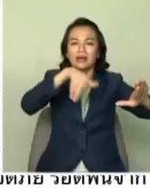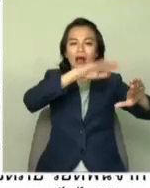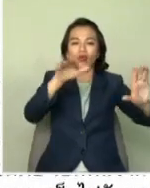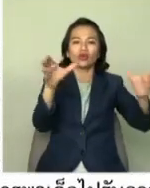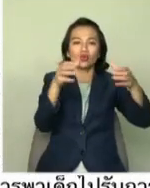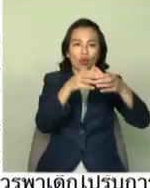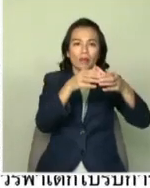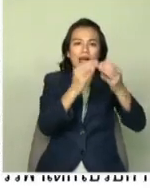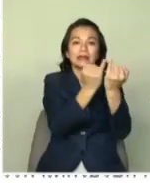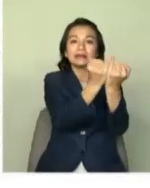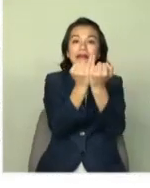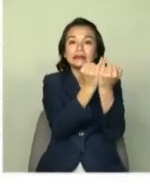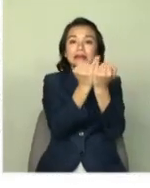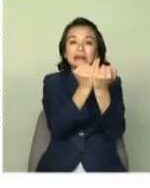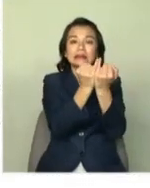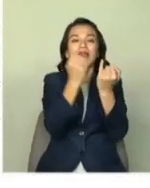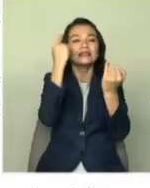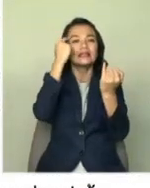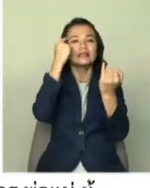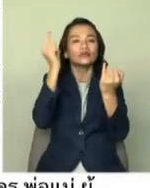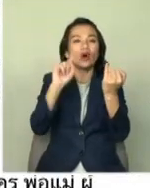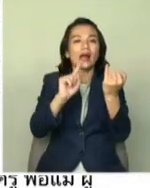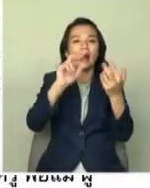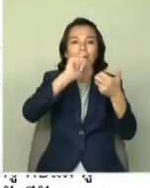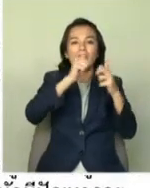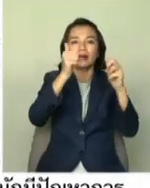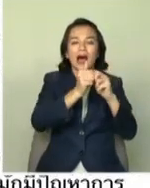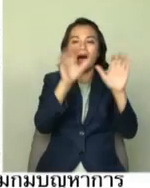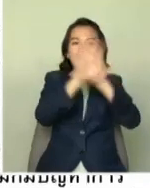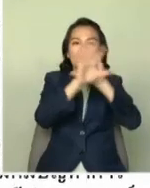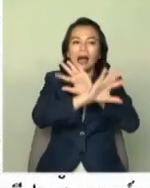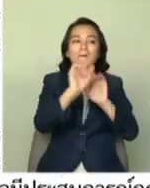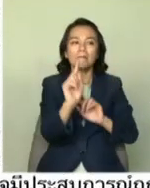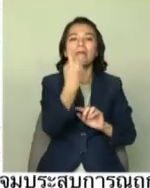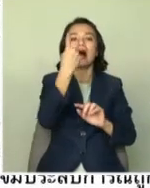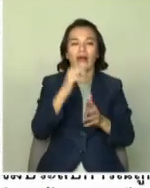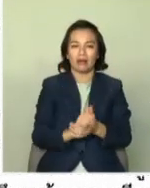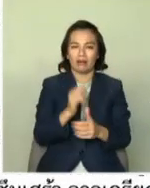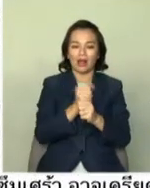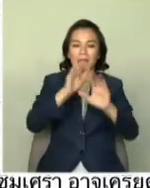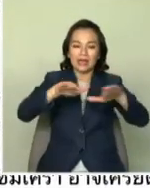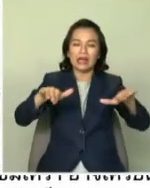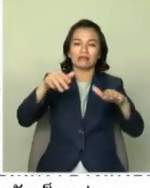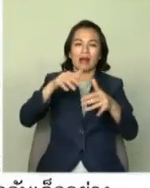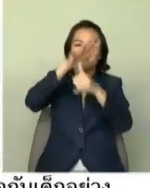ขามีความสนิทสนมกันมากก็เกรงว่าเดี๋ยวจะเกิดเหตุการณ์ลักษณะเดียวกันขึ้นมาอีกค่ะ